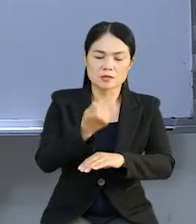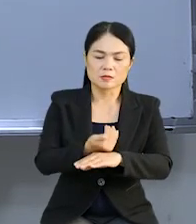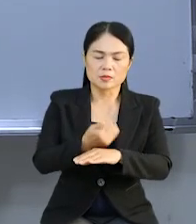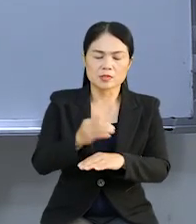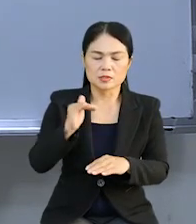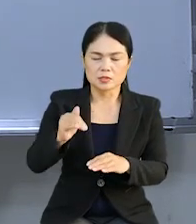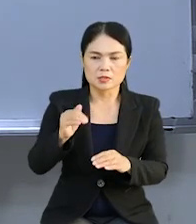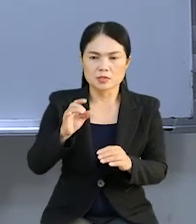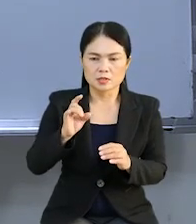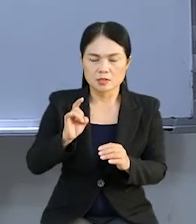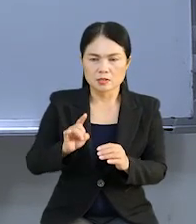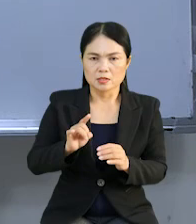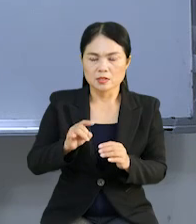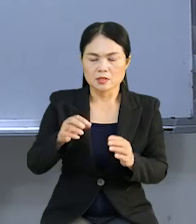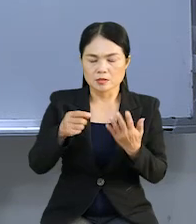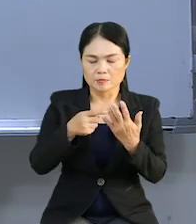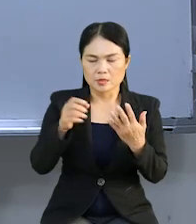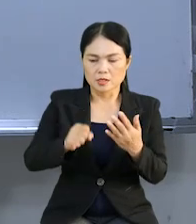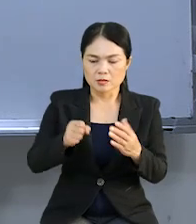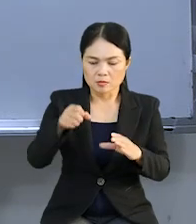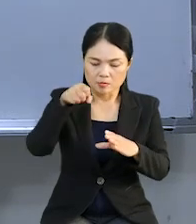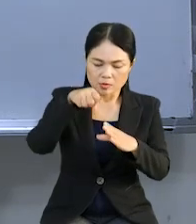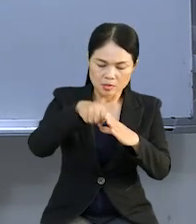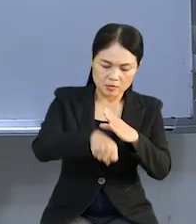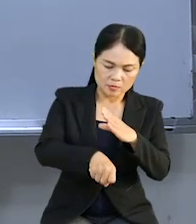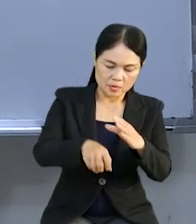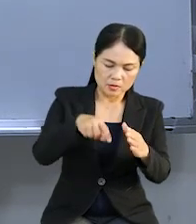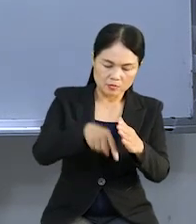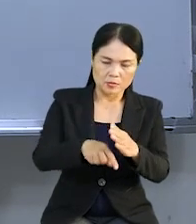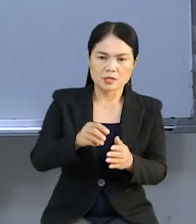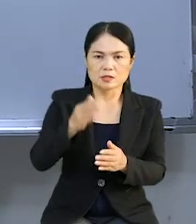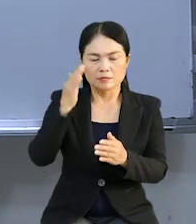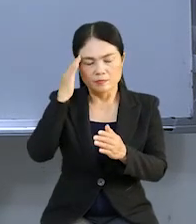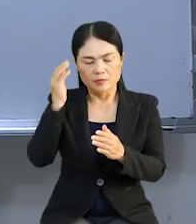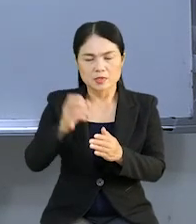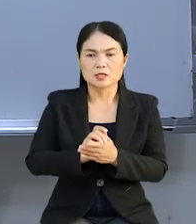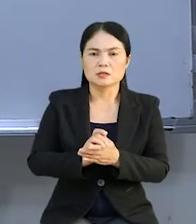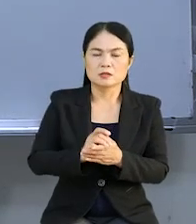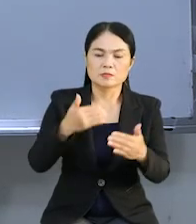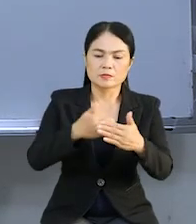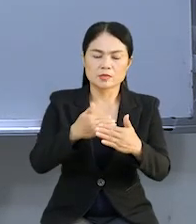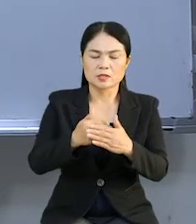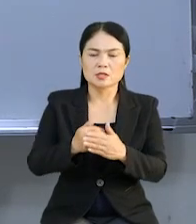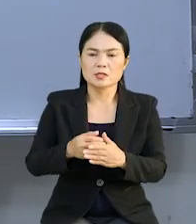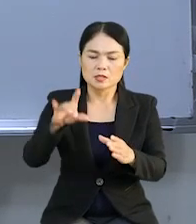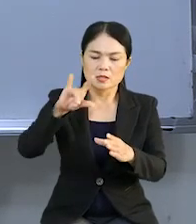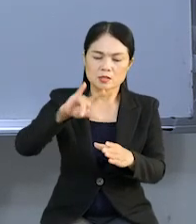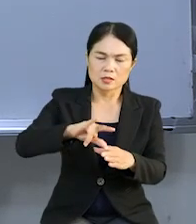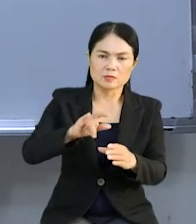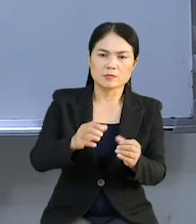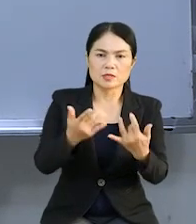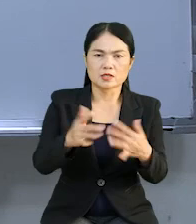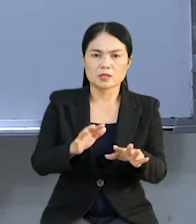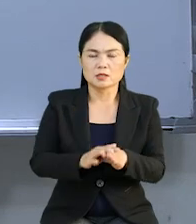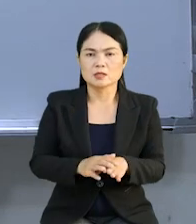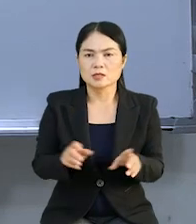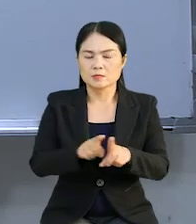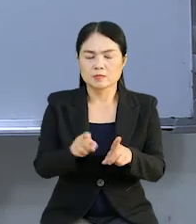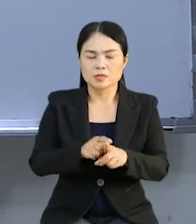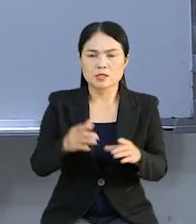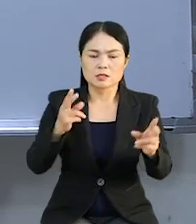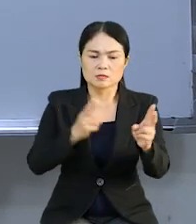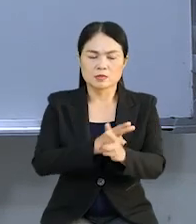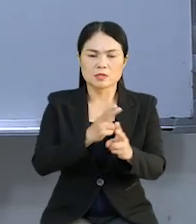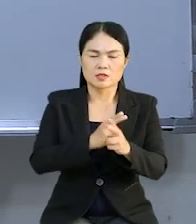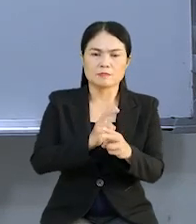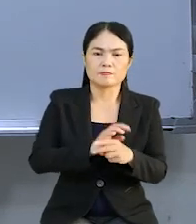ពតនៅពេលបុកបំពង់ដល់ឧស្ម័នគេដឹងថាជិតដល់ស្រទាប់ប្រេងហើយដូច្នេះគេមានការប្រុងប្រ